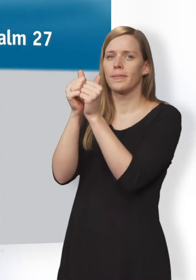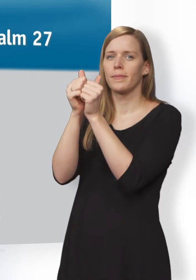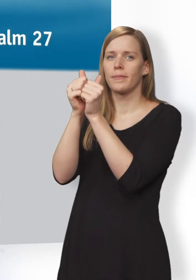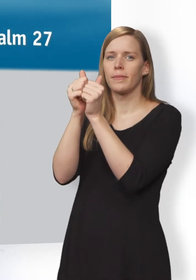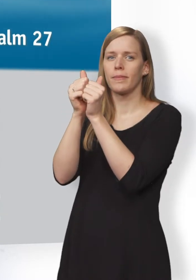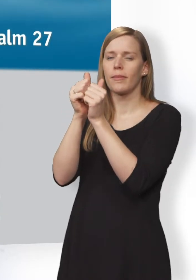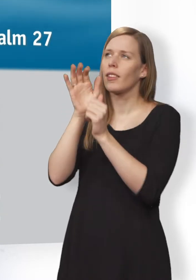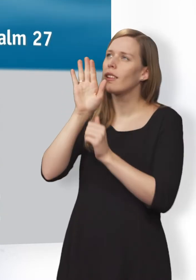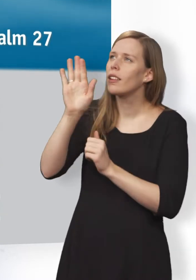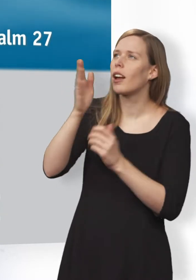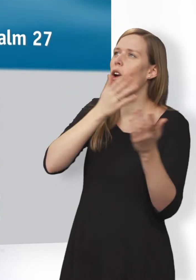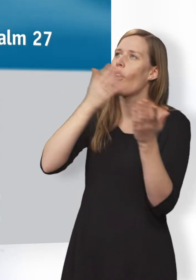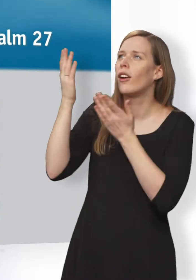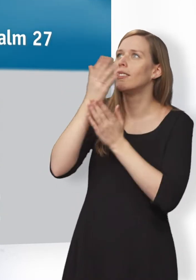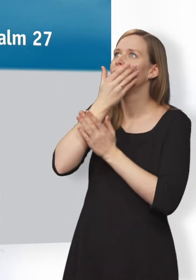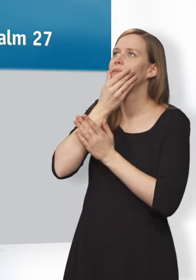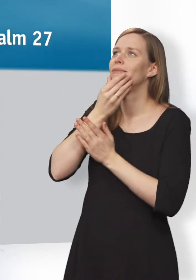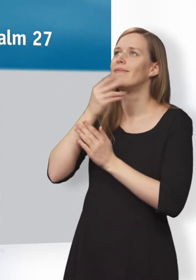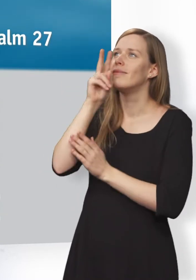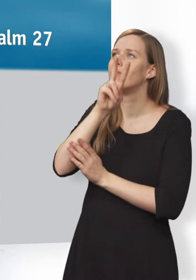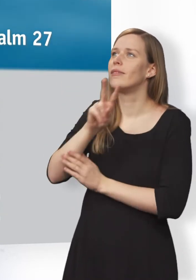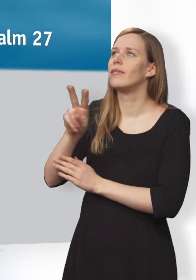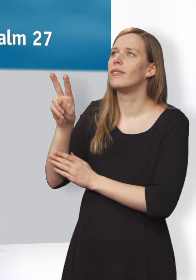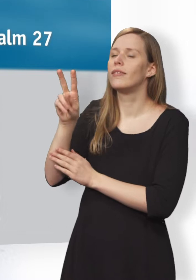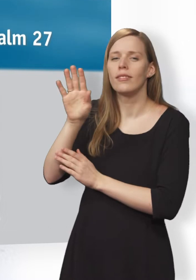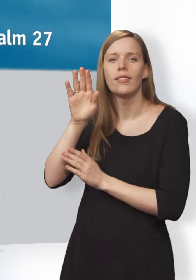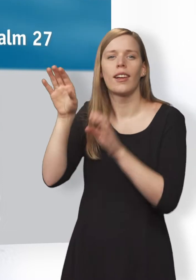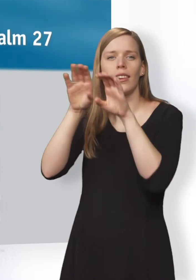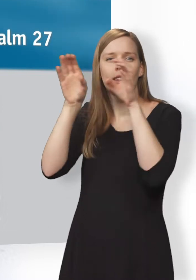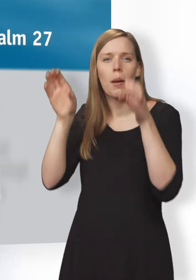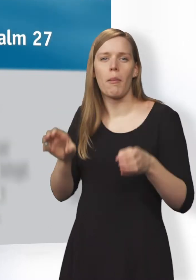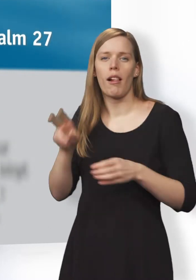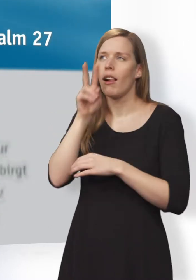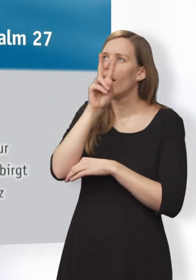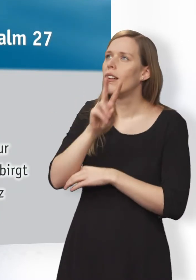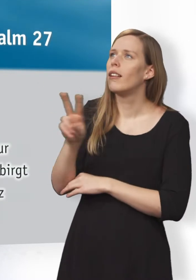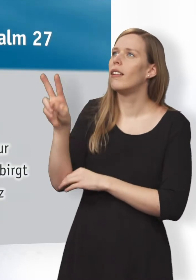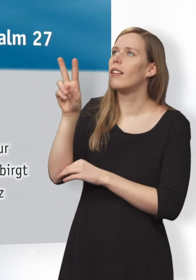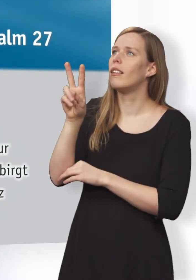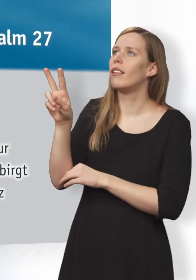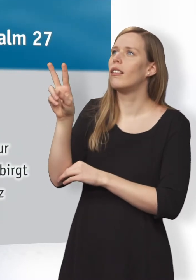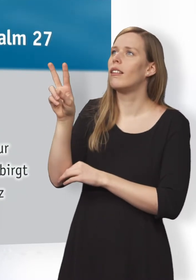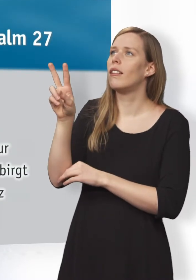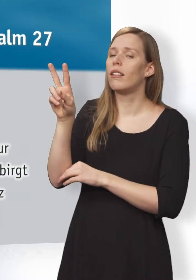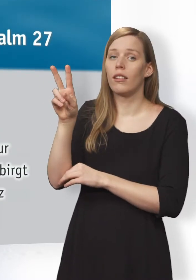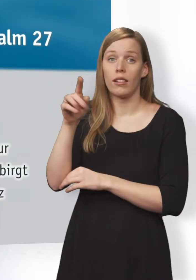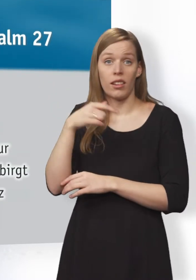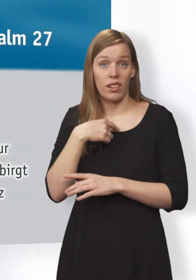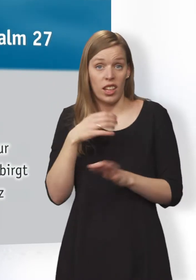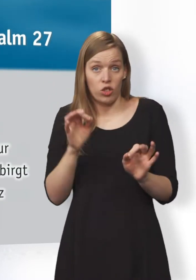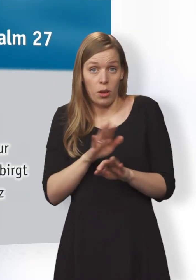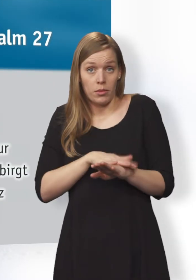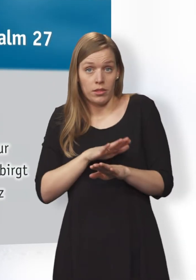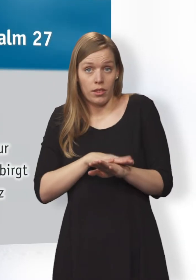die schönen gottesdienste des herrn und seinen tempel zu betrachten denn er deckt mich in